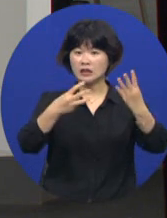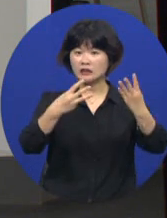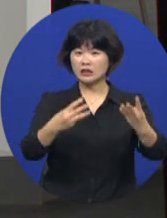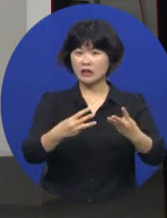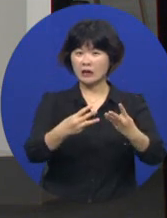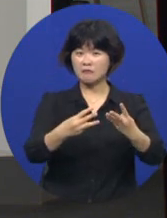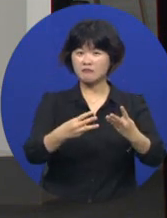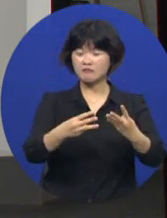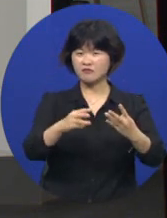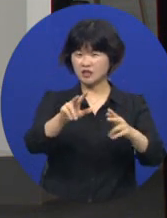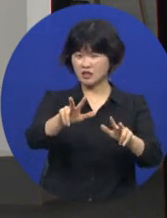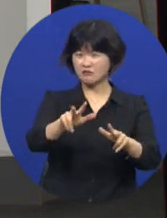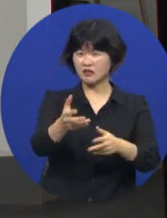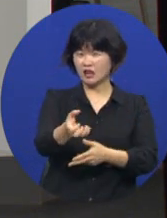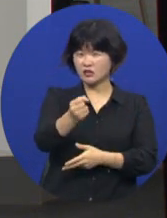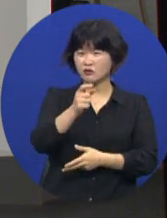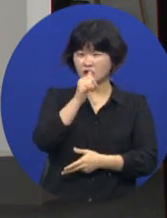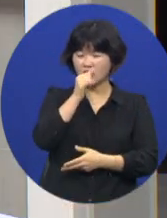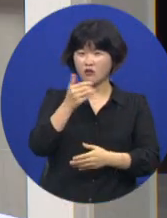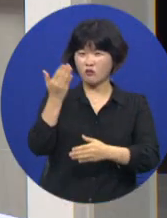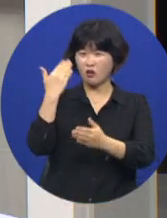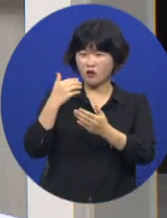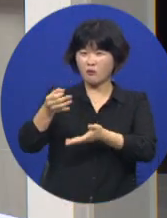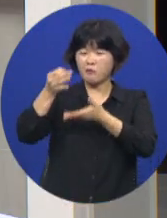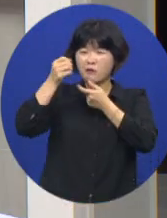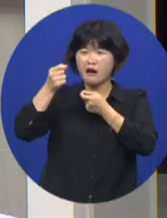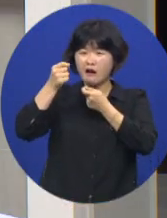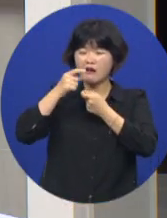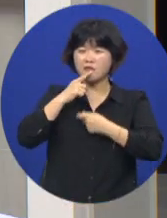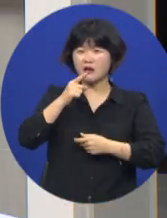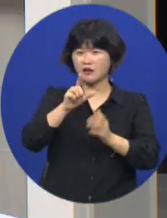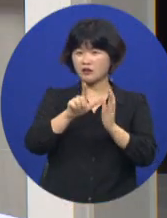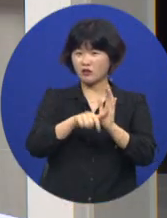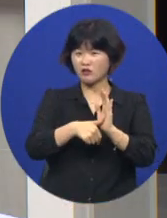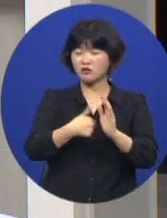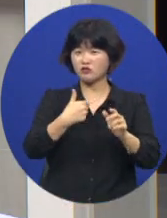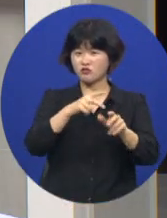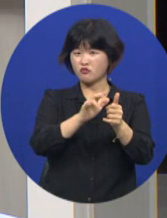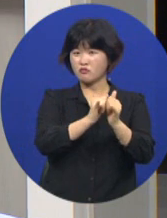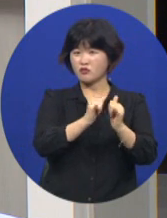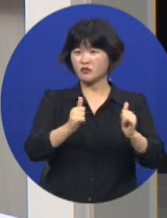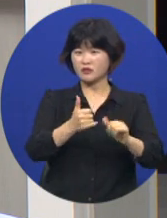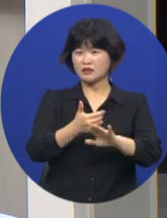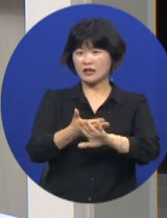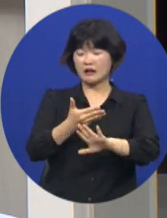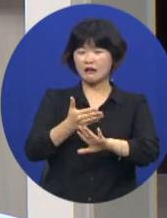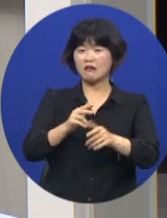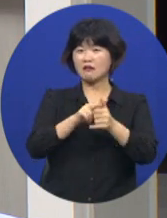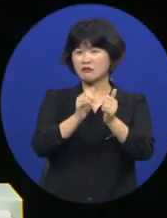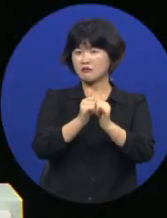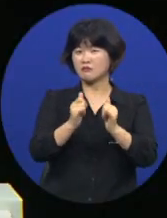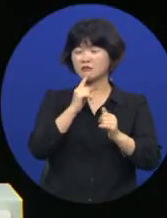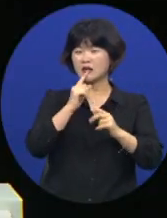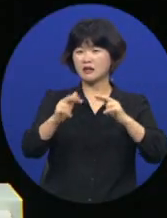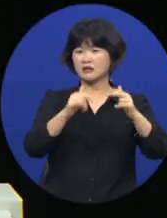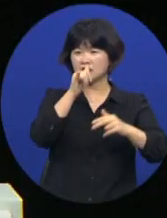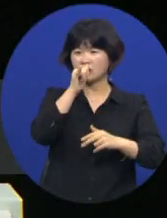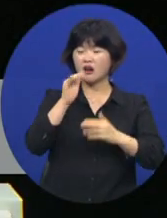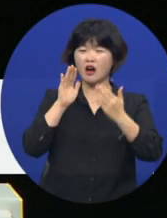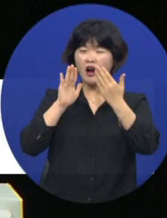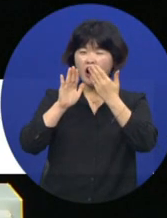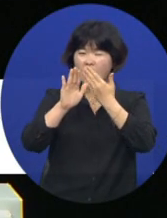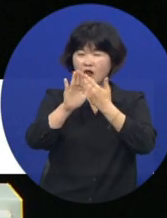4.3을 이념 대립으로 몰고 갔던 과거 보수 진영의 태도에 대해서도 후보들 간의 의견 차이를 드러냈습니다.